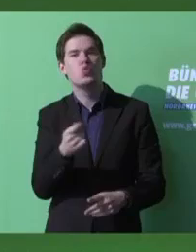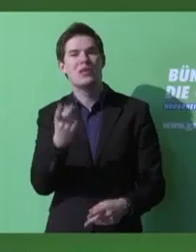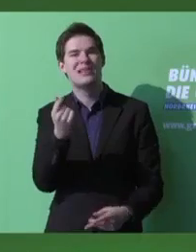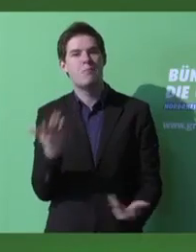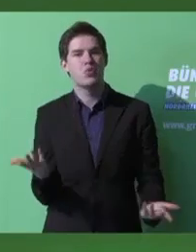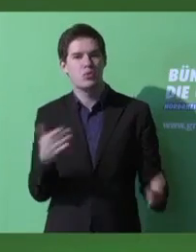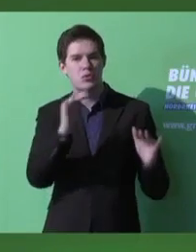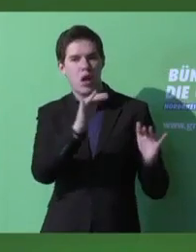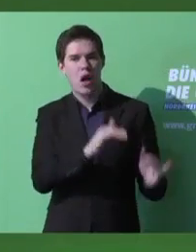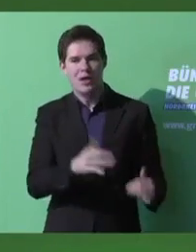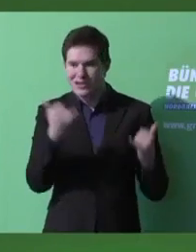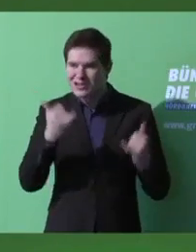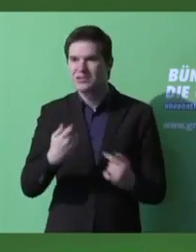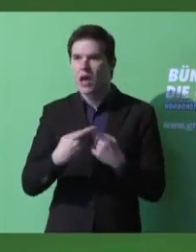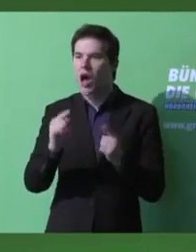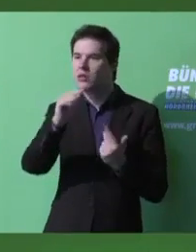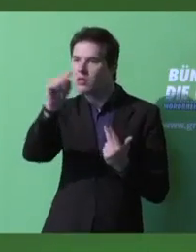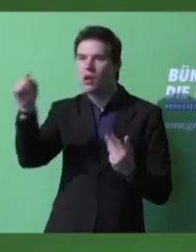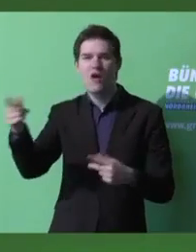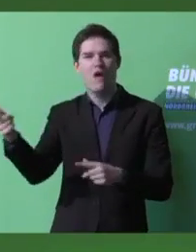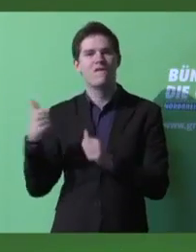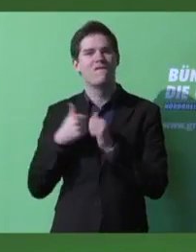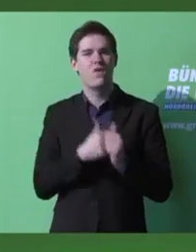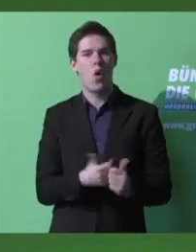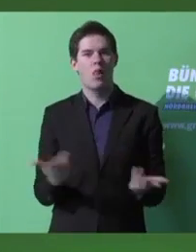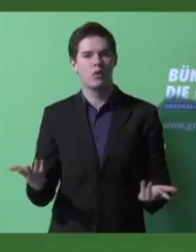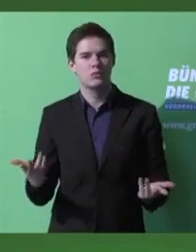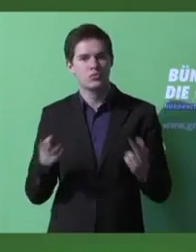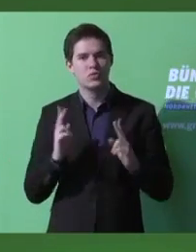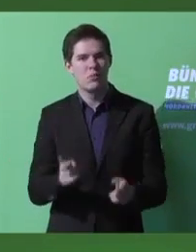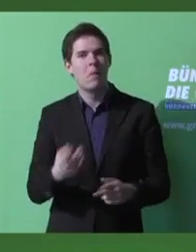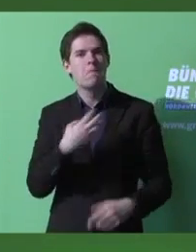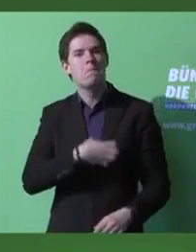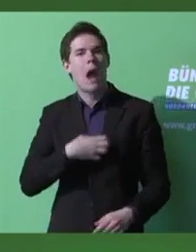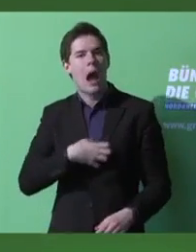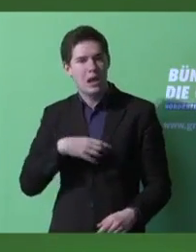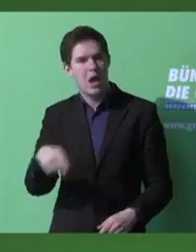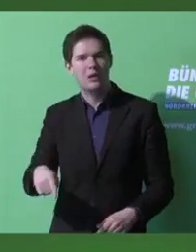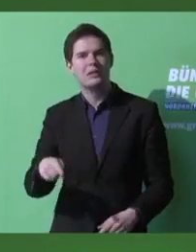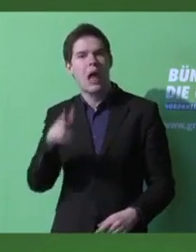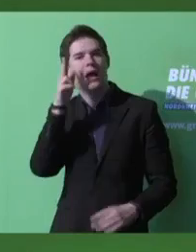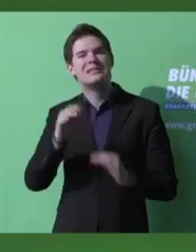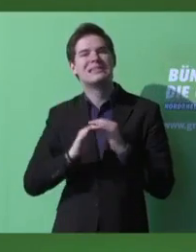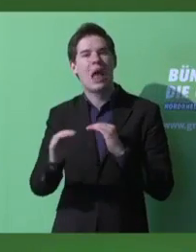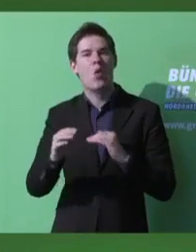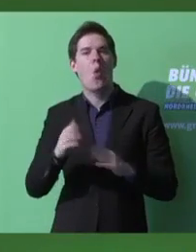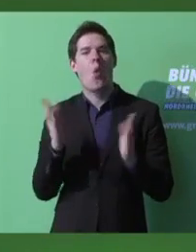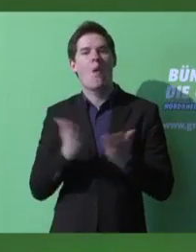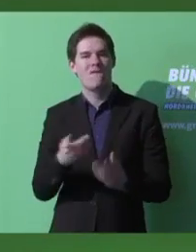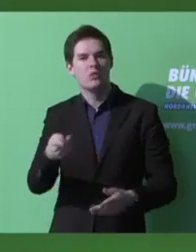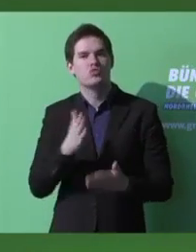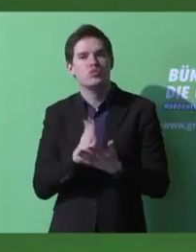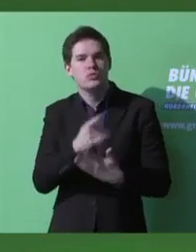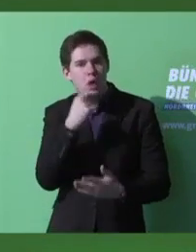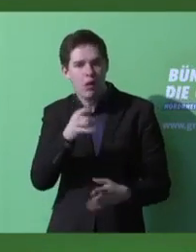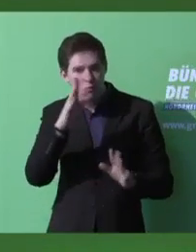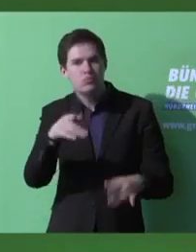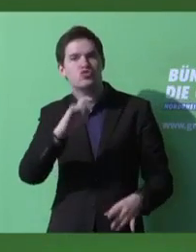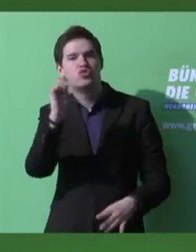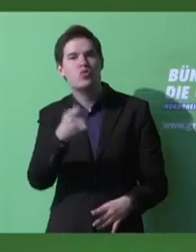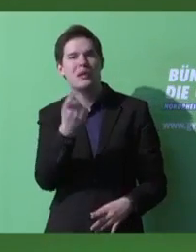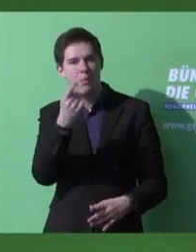alle Länder gefolgt. Und in Bayern hat das Volk Herrn Seehofer gesagt, dass auch er die Studiengebühren wieder abschaffen muss. Es gibt nirgendwo